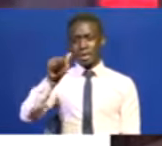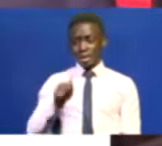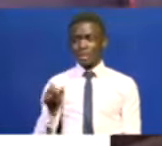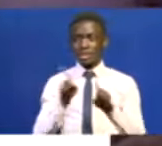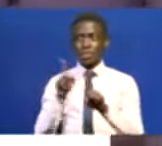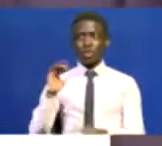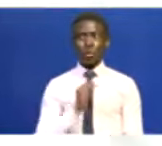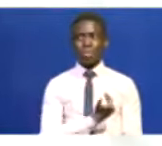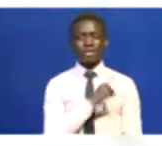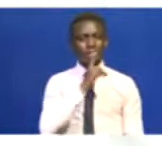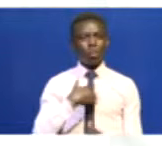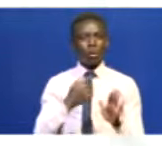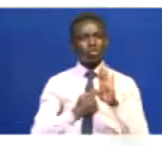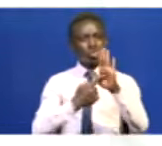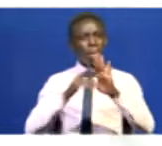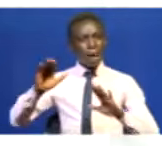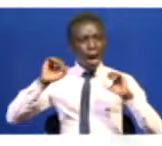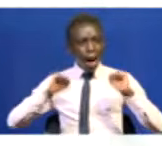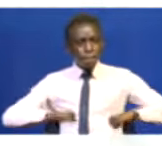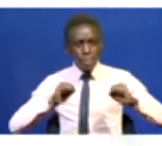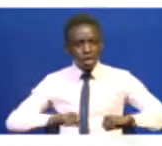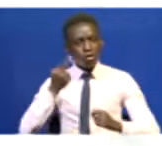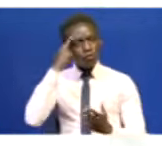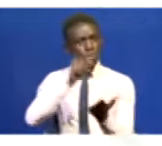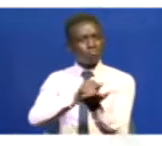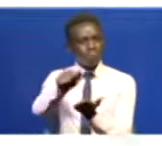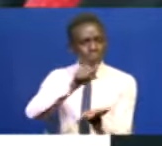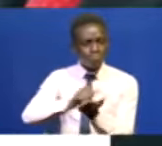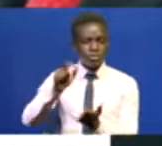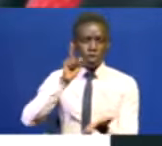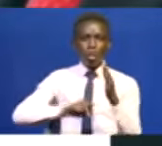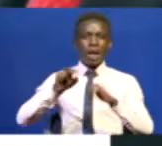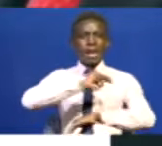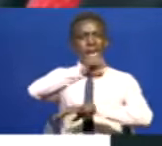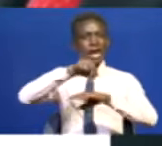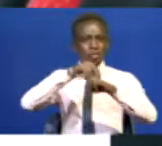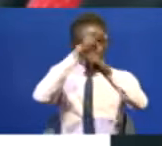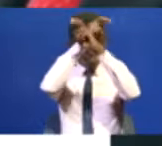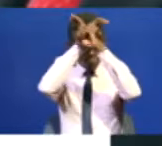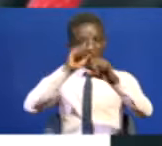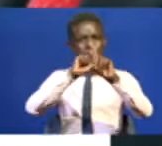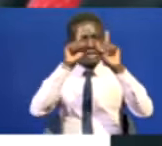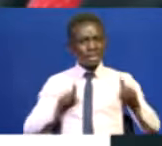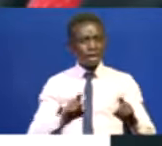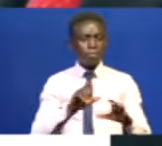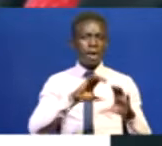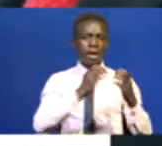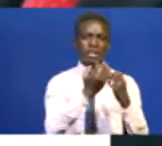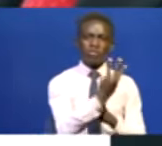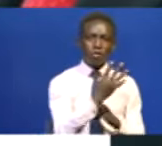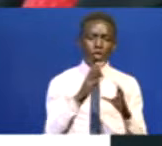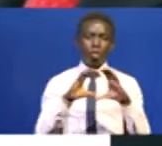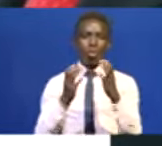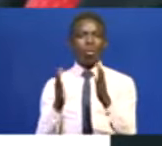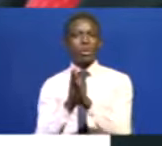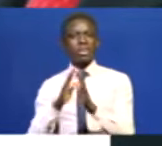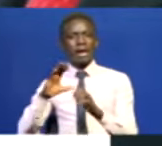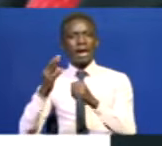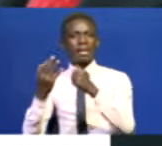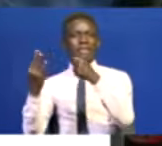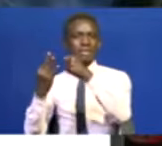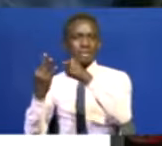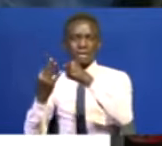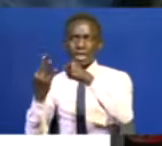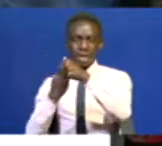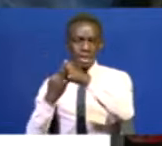uwezo wake wa kuchapisha mitihani ya kitaifa ya darasa la 8 na kidato cha 4 nchini ili kupunguza gharama ya